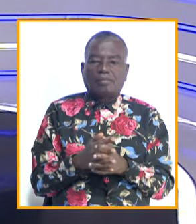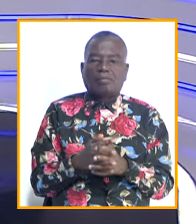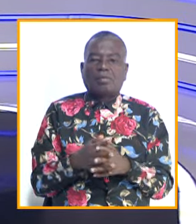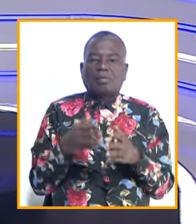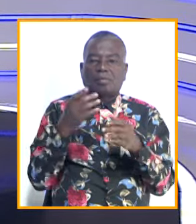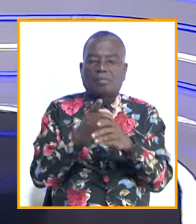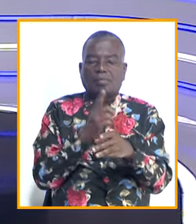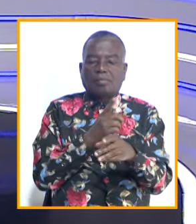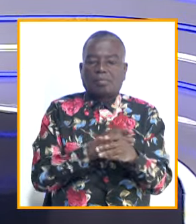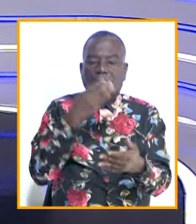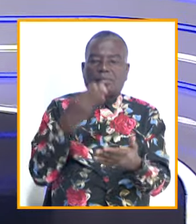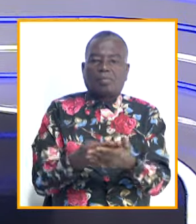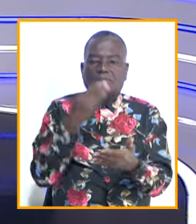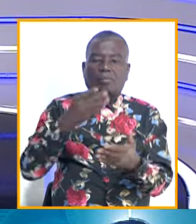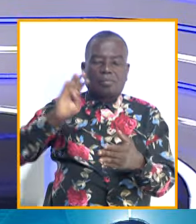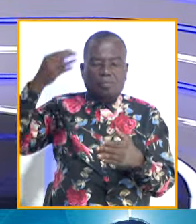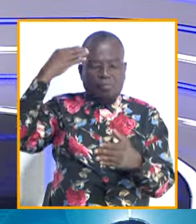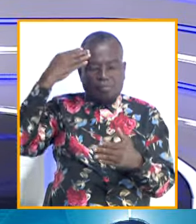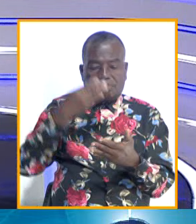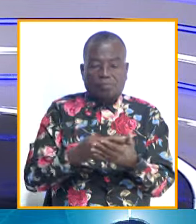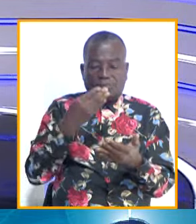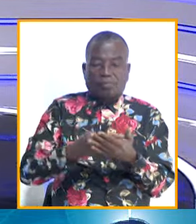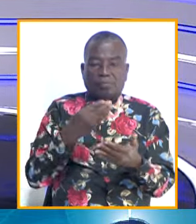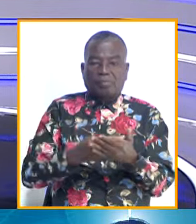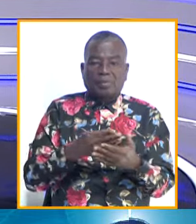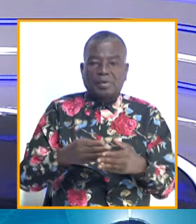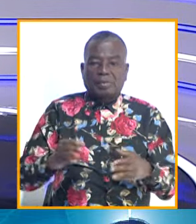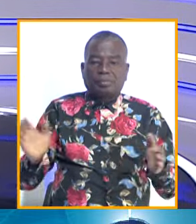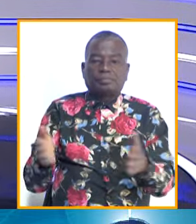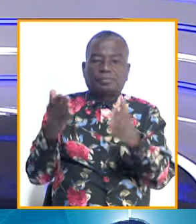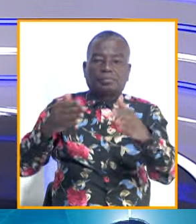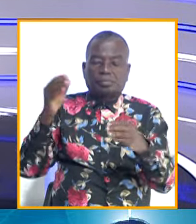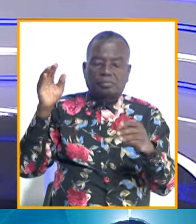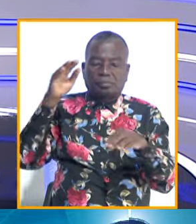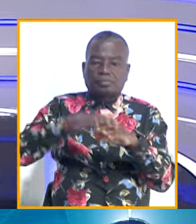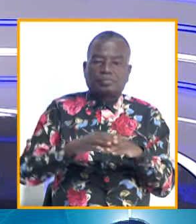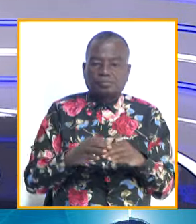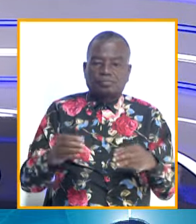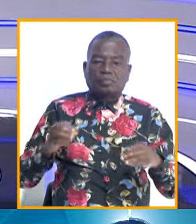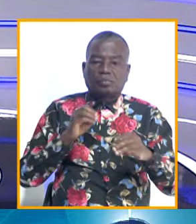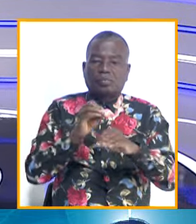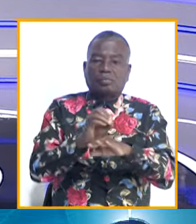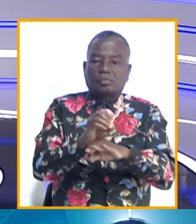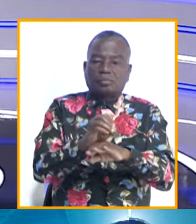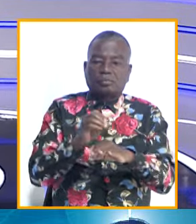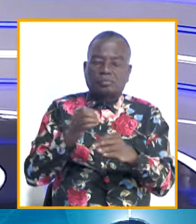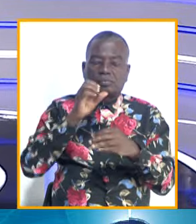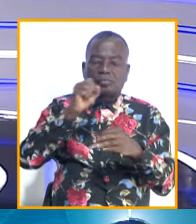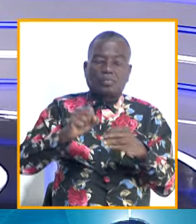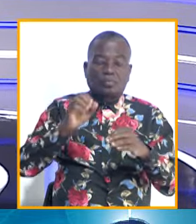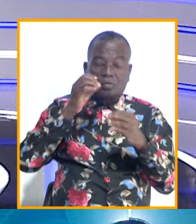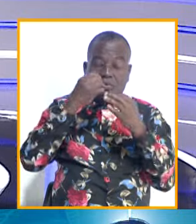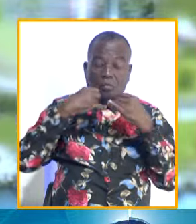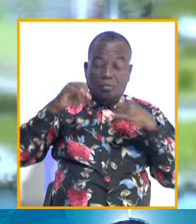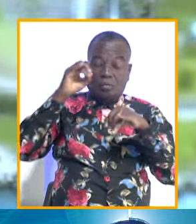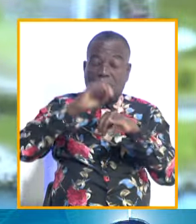du secteur financier. Le ministère du Budget et des Finances sensibilise sur les obligations d'assurance avec une campagne d'information des